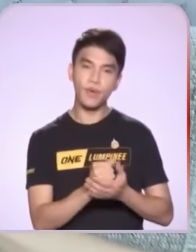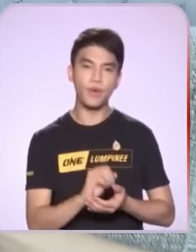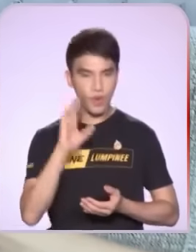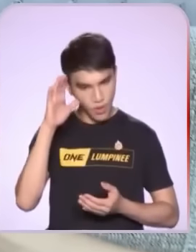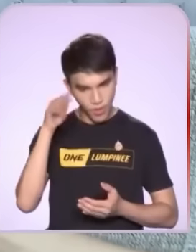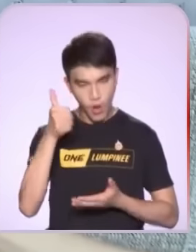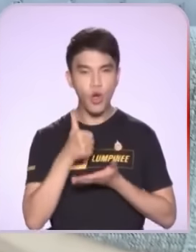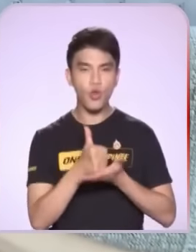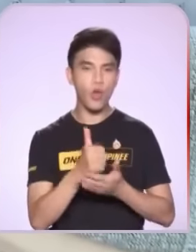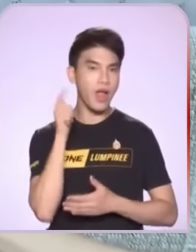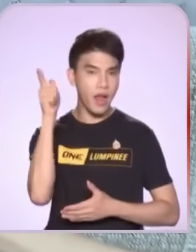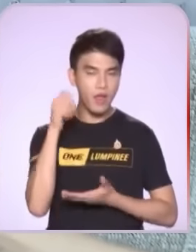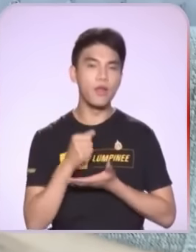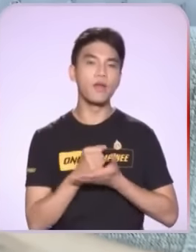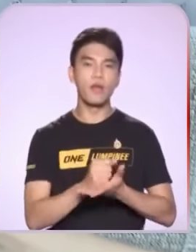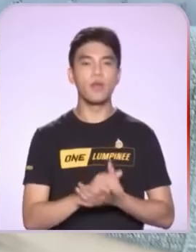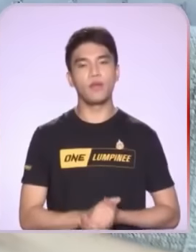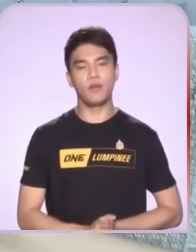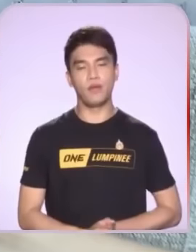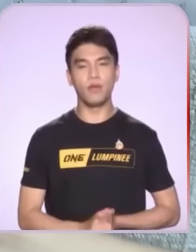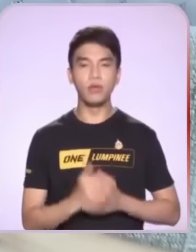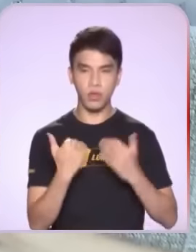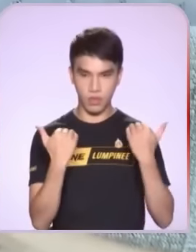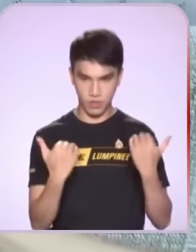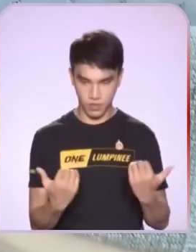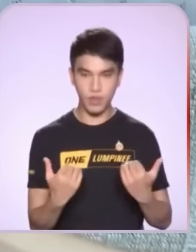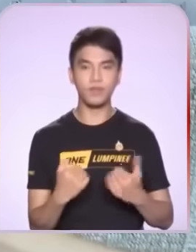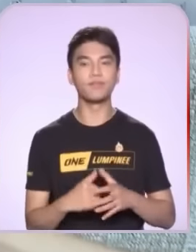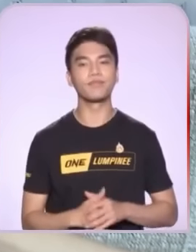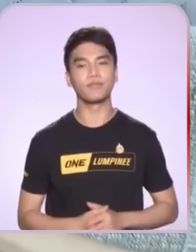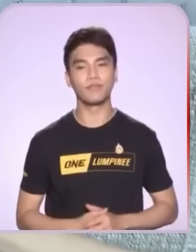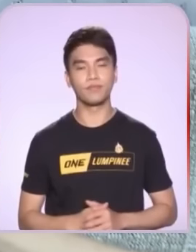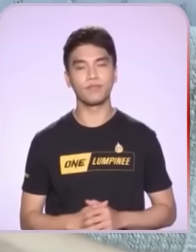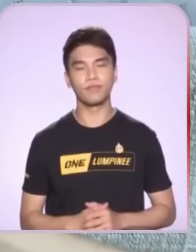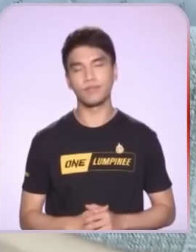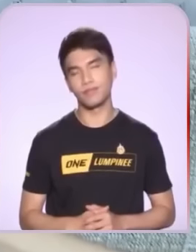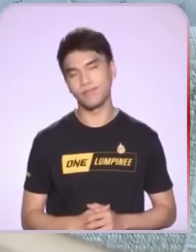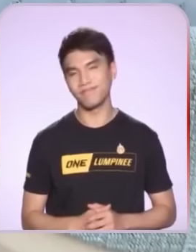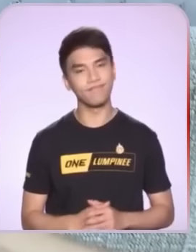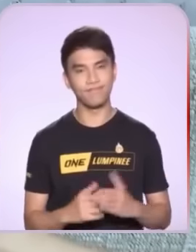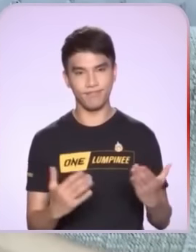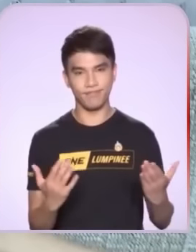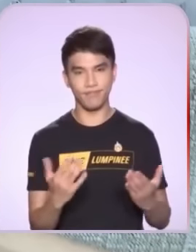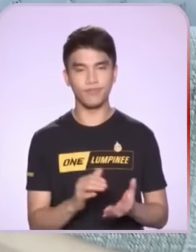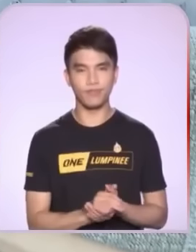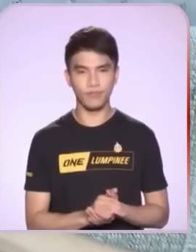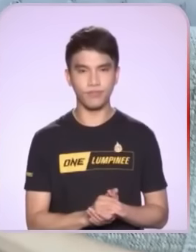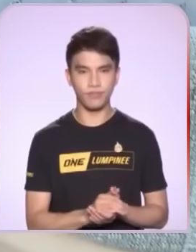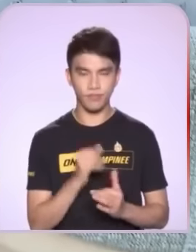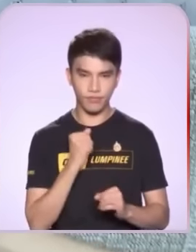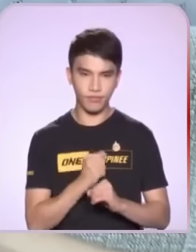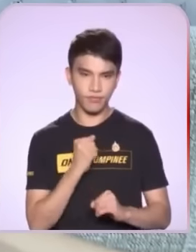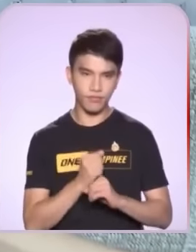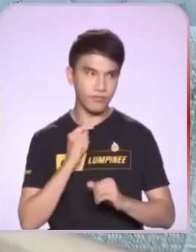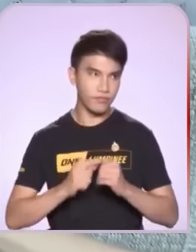คือคุณพ่อคุณทักษิณนะครับคืออันเนี้ยเรียกว่าเป็นเป็นอะไรล่ะเป็นคัมภีร์เลยอ่ะของความสำเร็จ